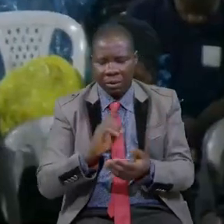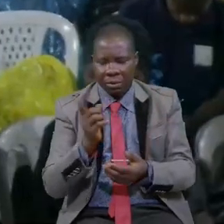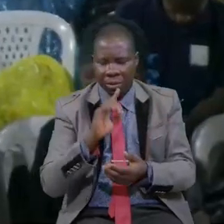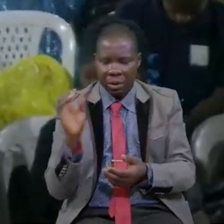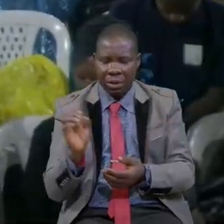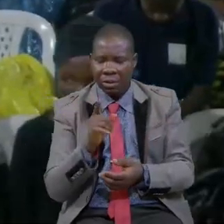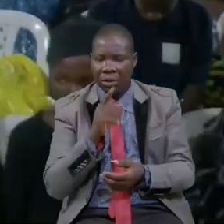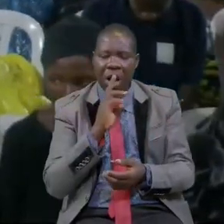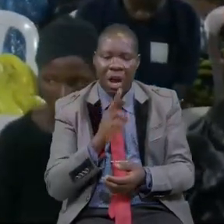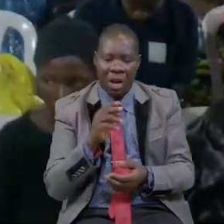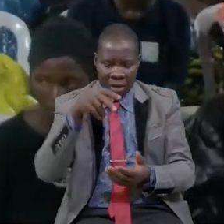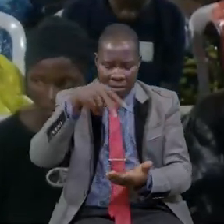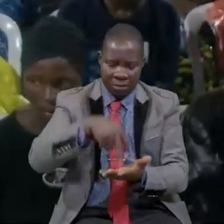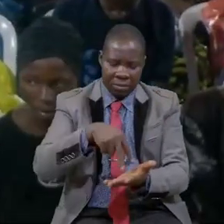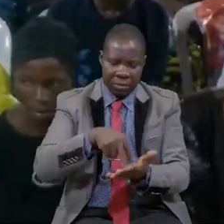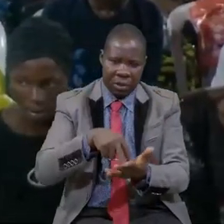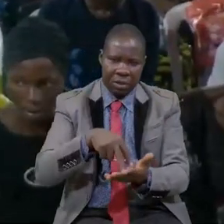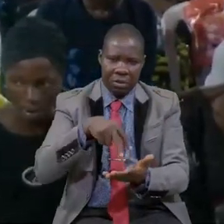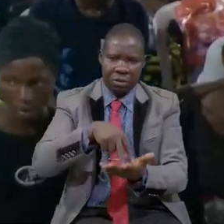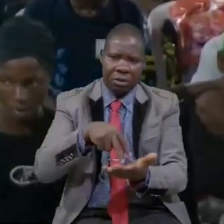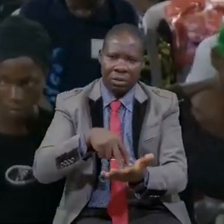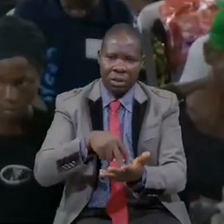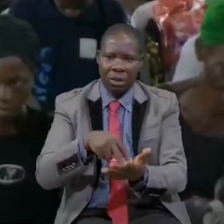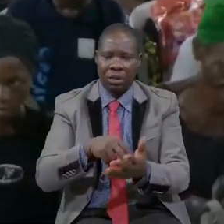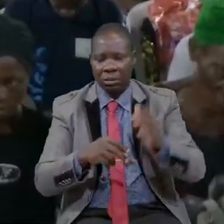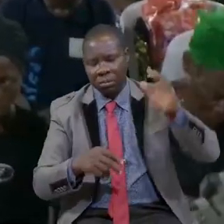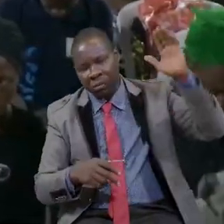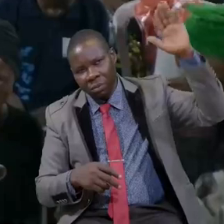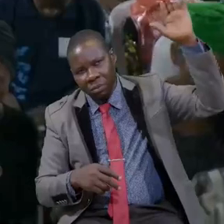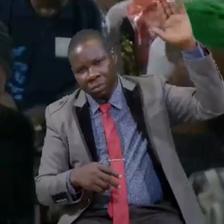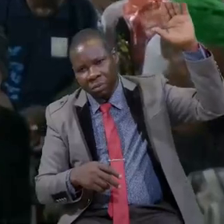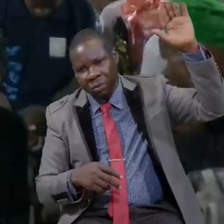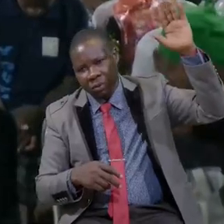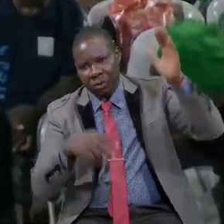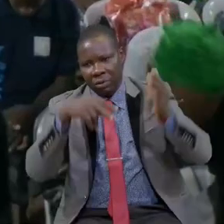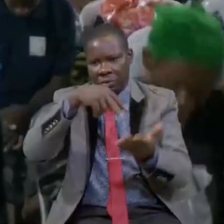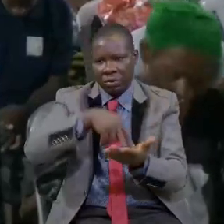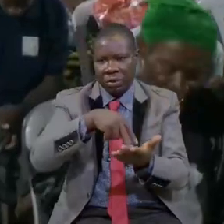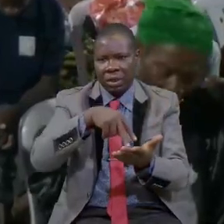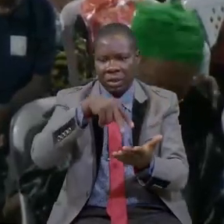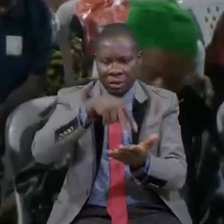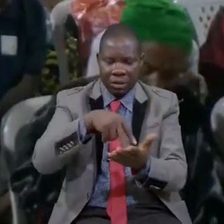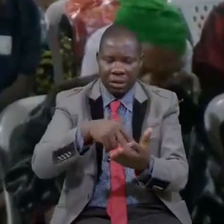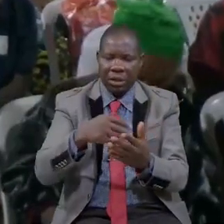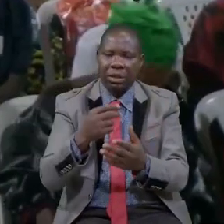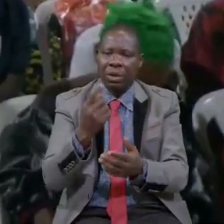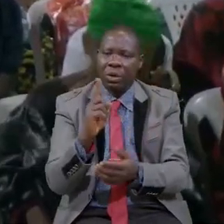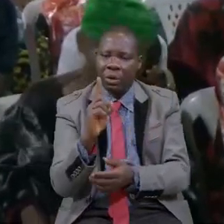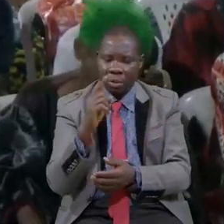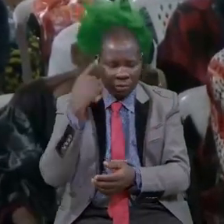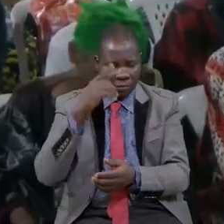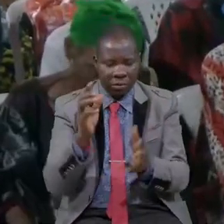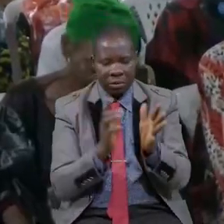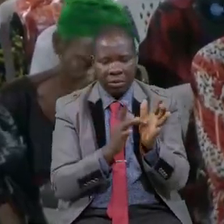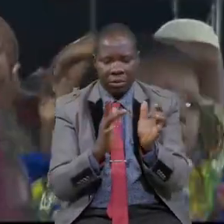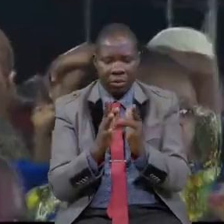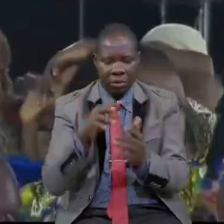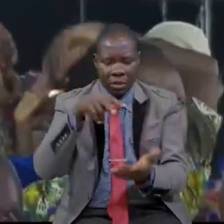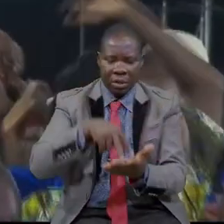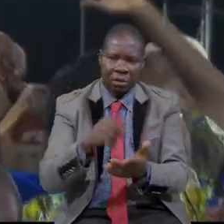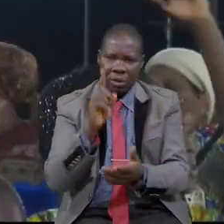mets-toi debout. Mets-toi debout. Lève-toi debout pour Jésus. Debout pour sa grâce.